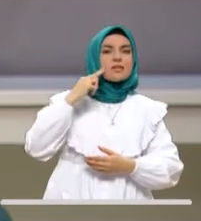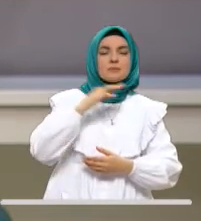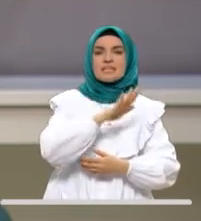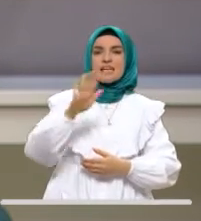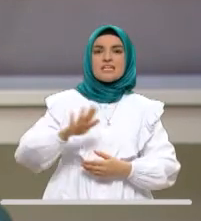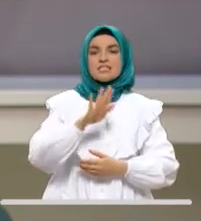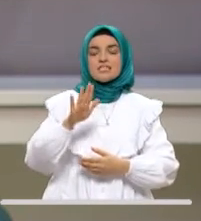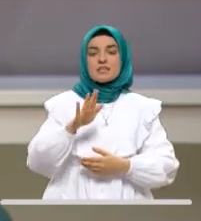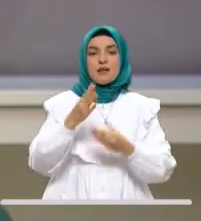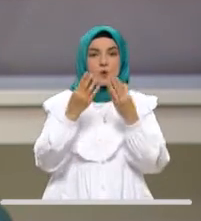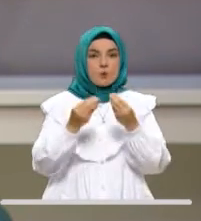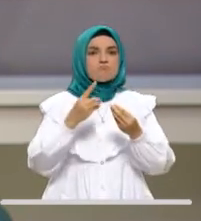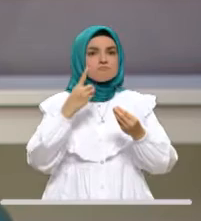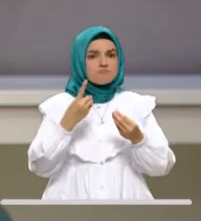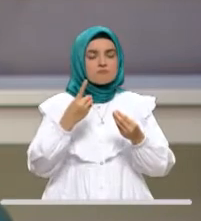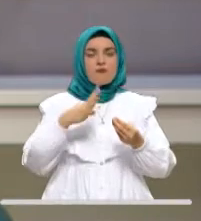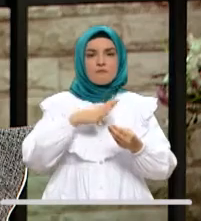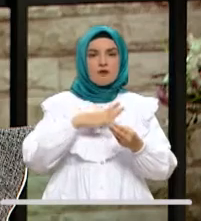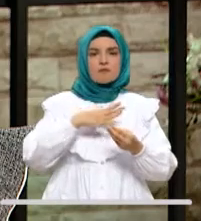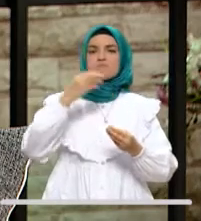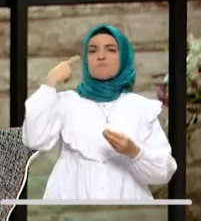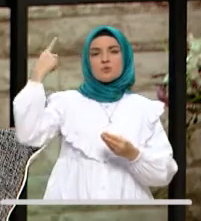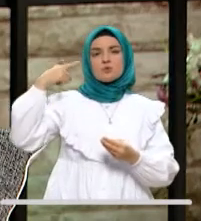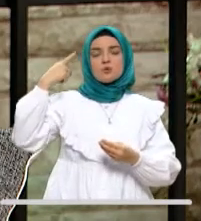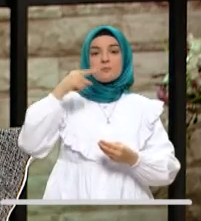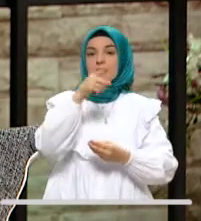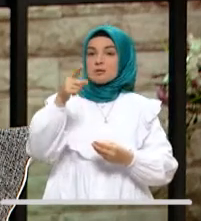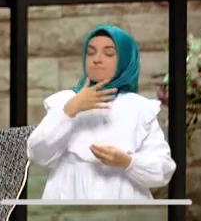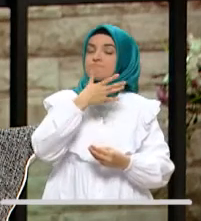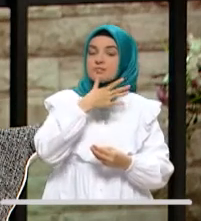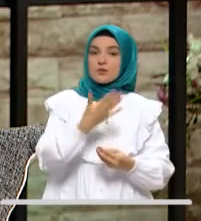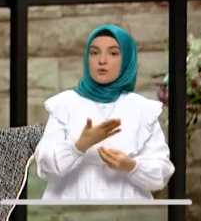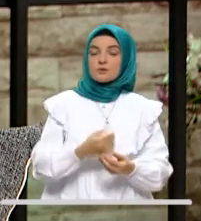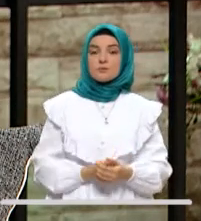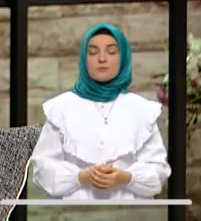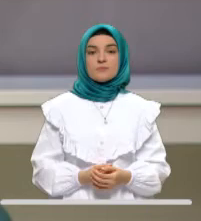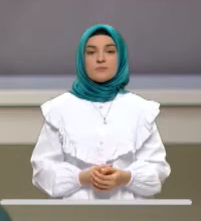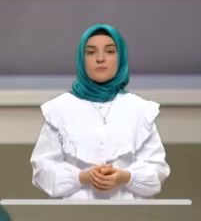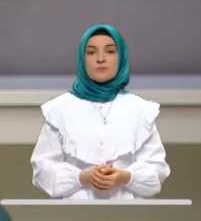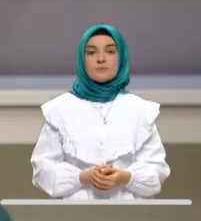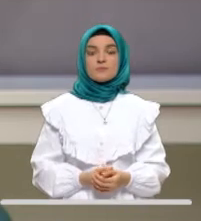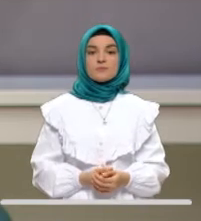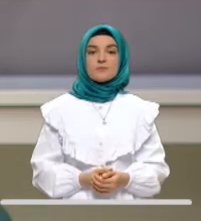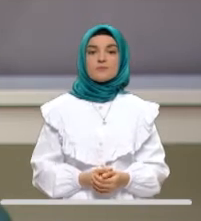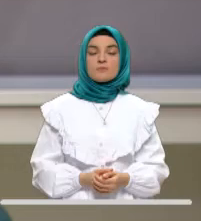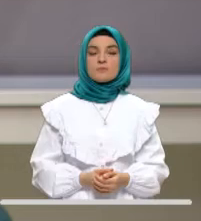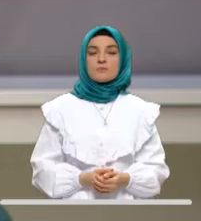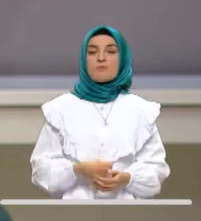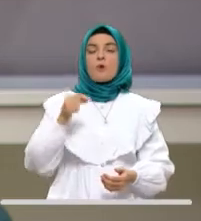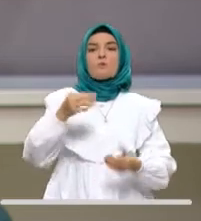bir şey var zannediyorum. Bilinç. Siz mutlaka bir bilinç var. Daha iyi anlatıp yorumlayacaksınızdır ama bu